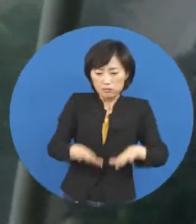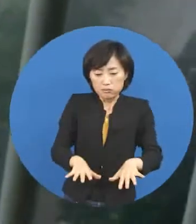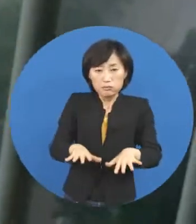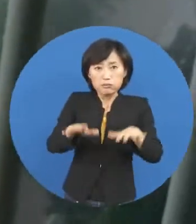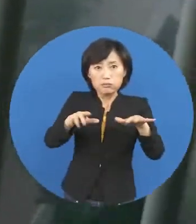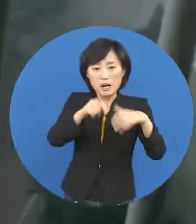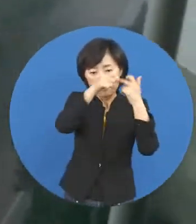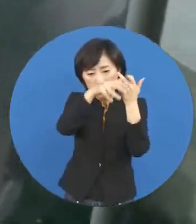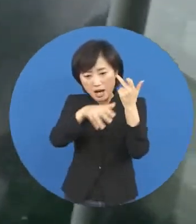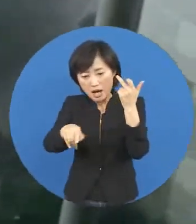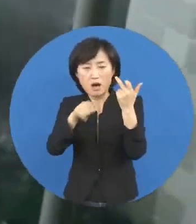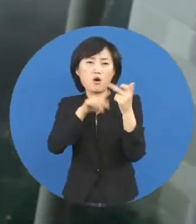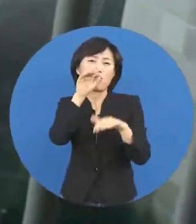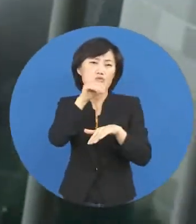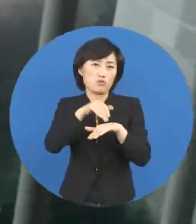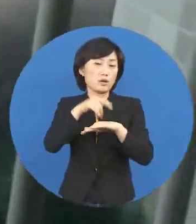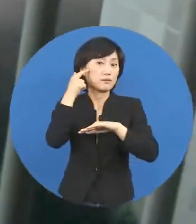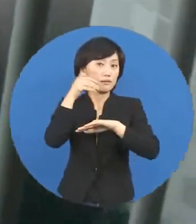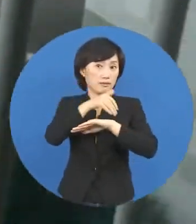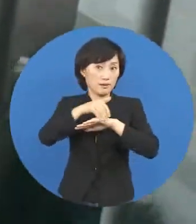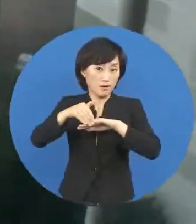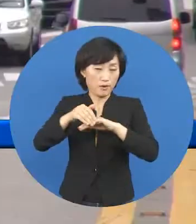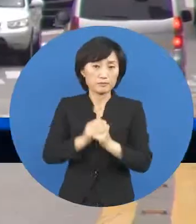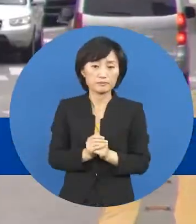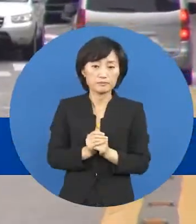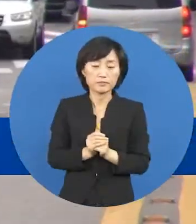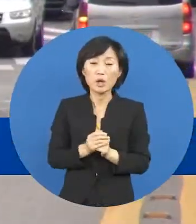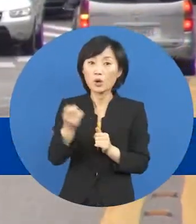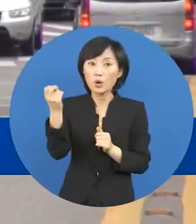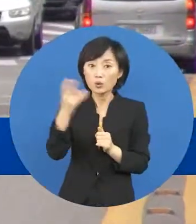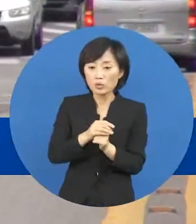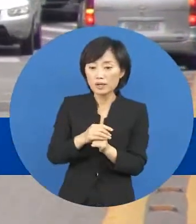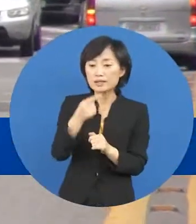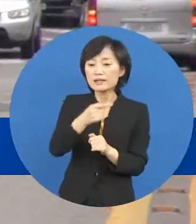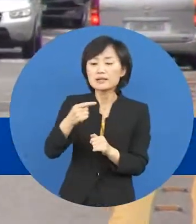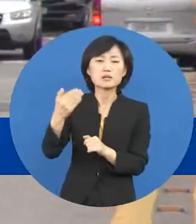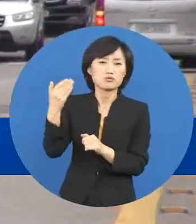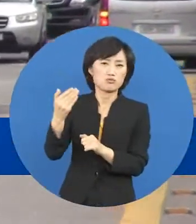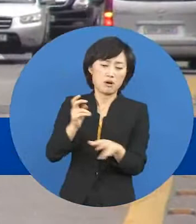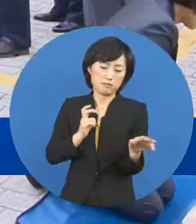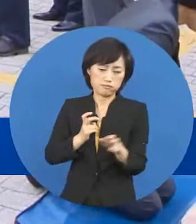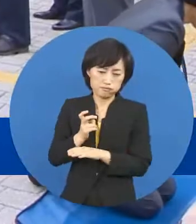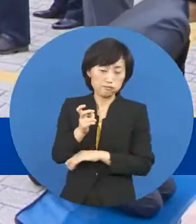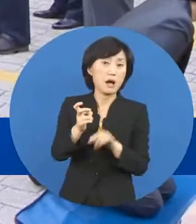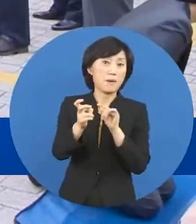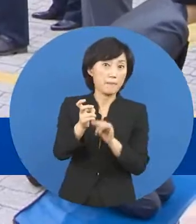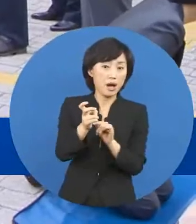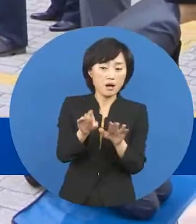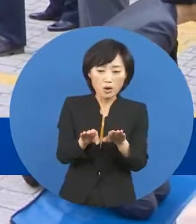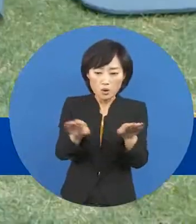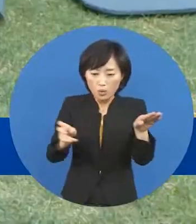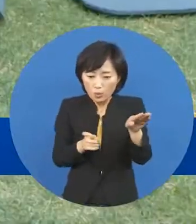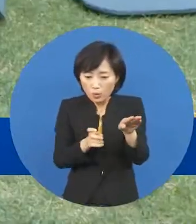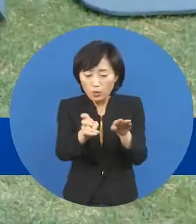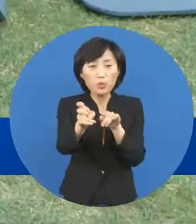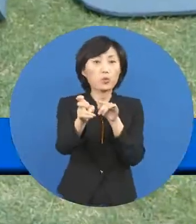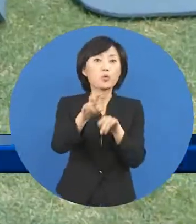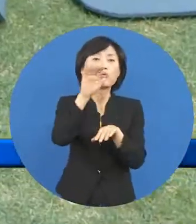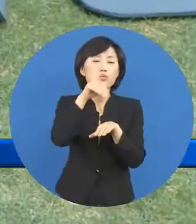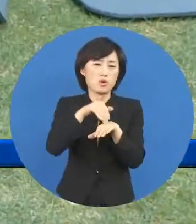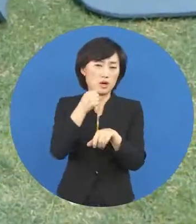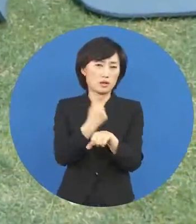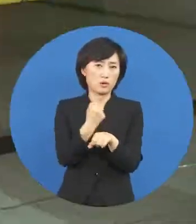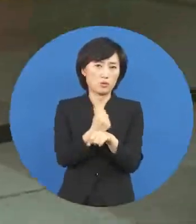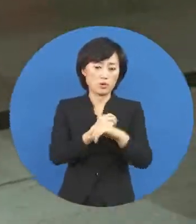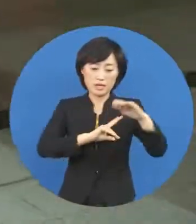산사태에 대비한 현장훈련이 실시됩니다. 아울러 같은 날 소방차 길터주기와 민방위 지역특성화 시범훈련을